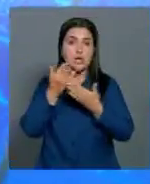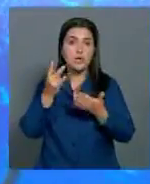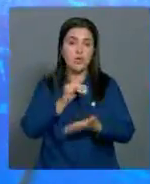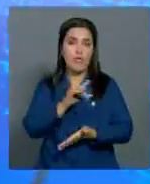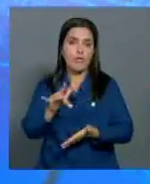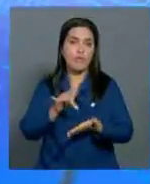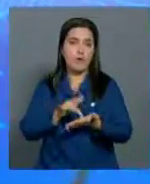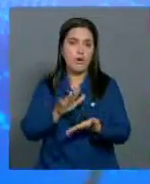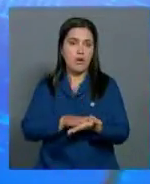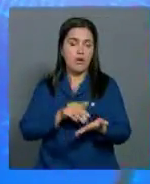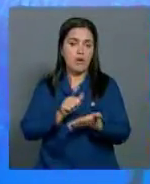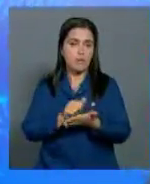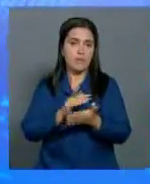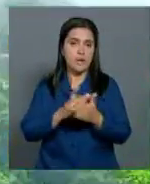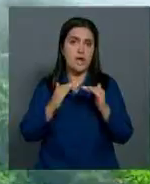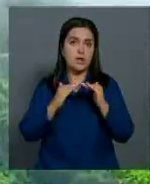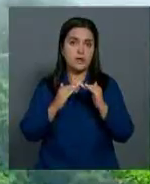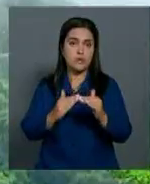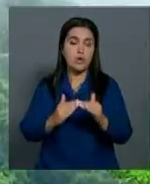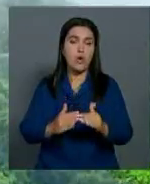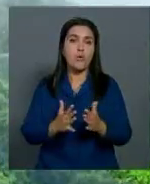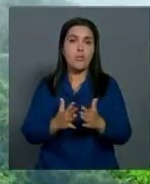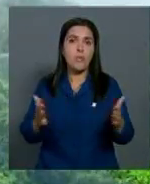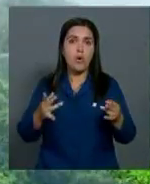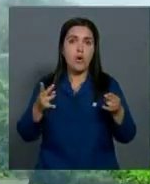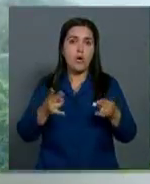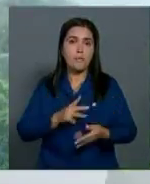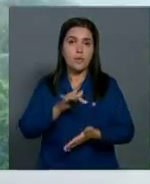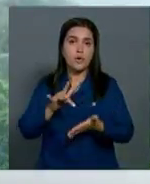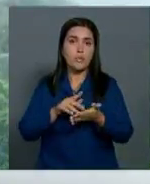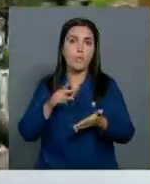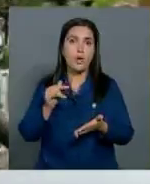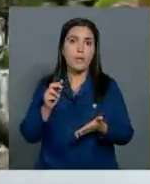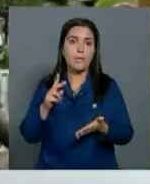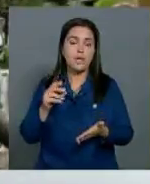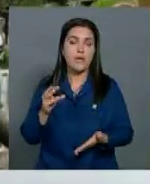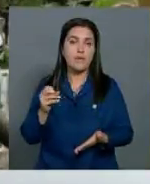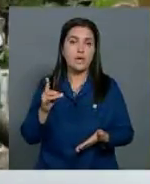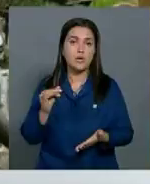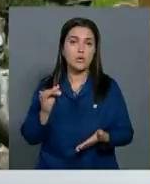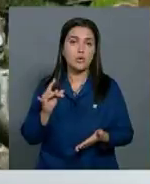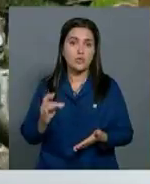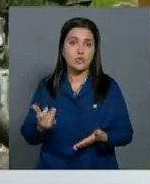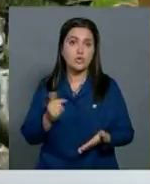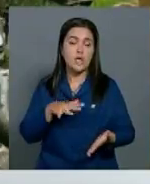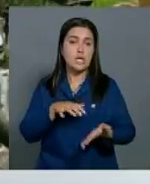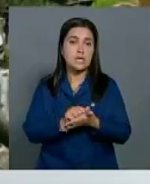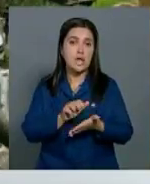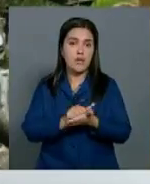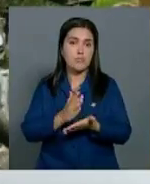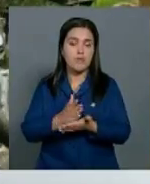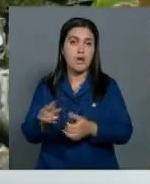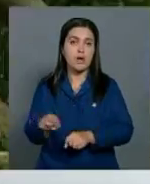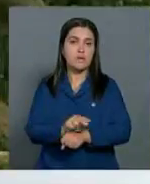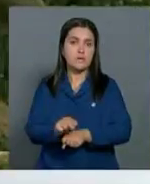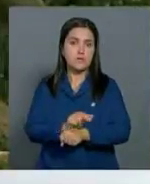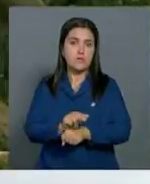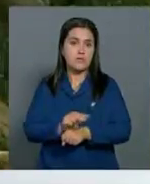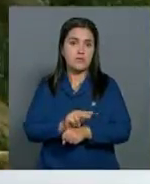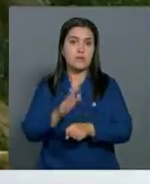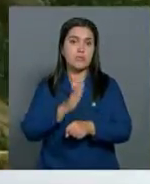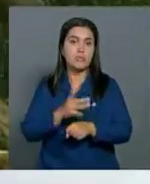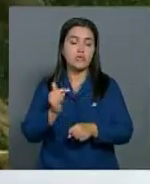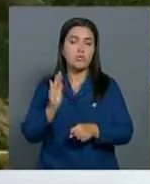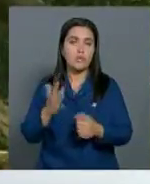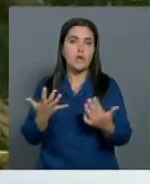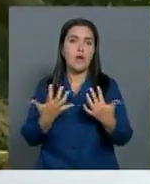городах разрушены. Больше всего пострадали штаты Пуэбло и Веракрус. Экстренные службы региона занимаются ликвидацией последствий удара стихии.